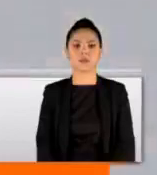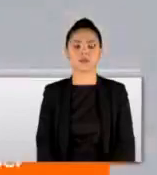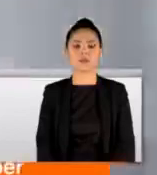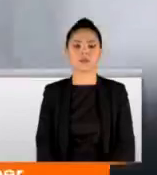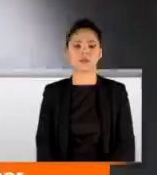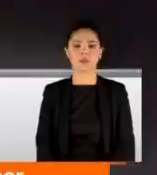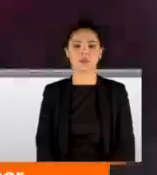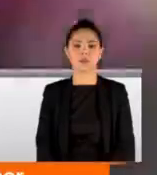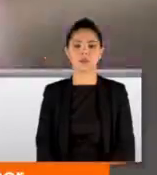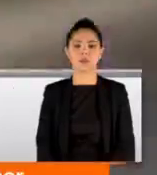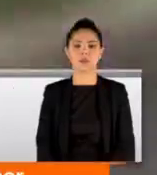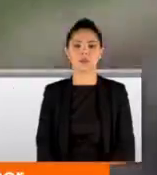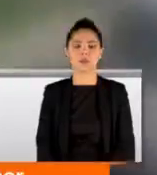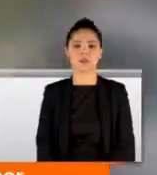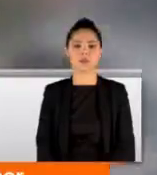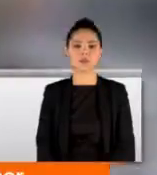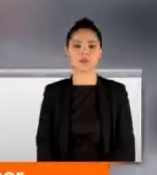Gördüm,